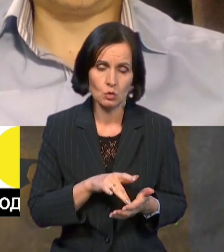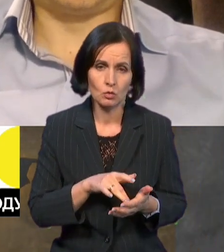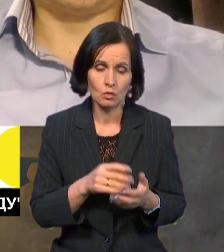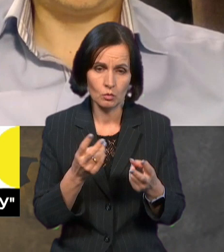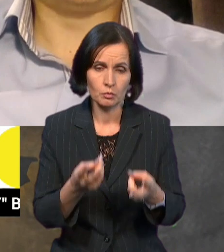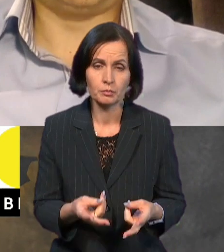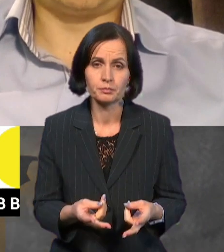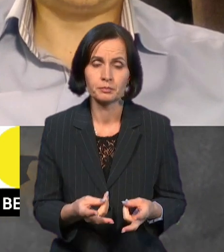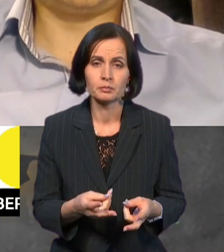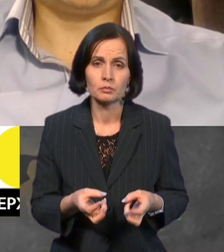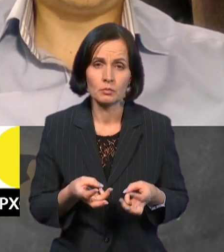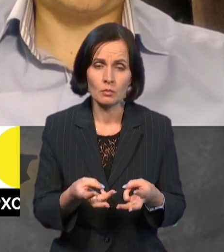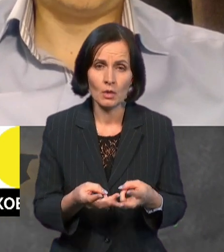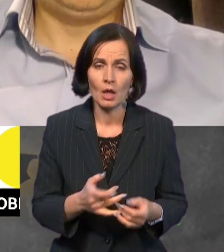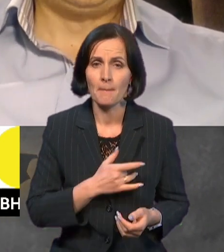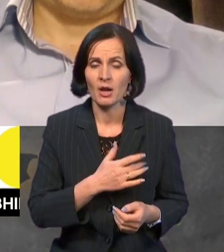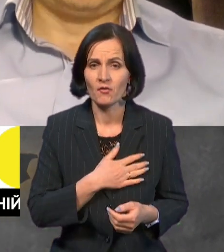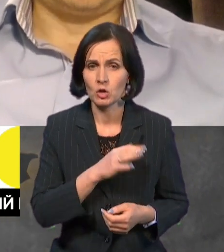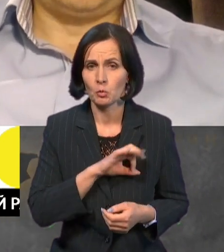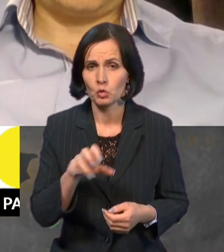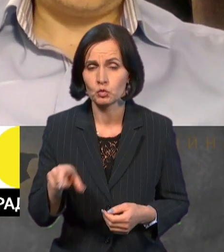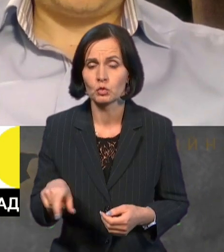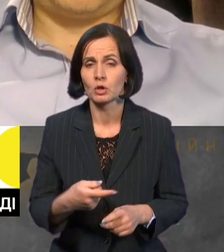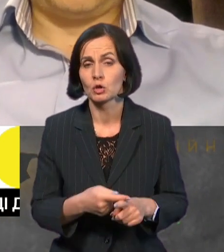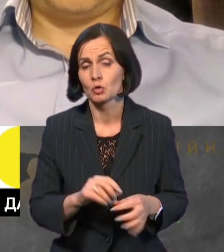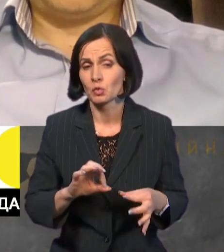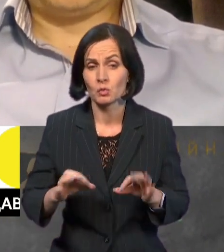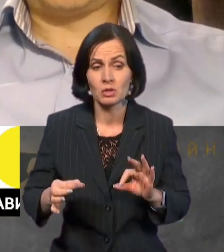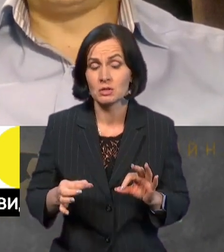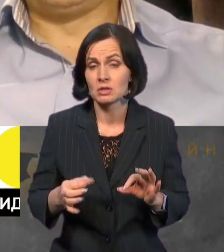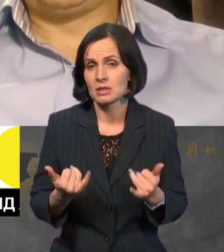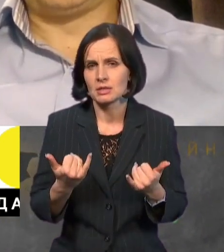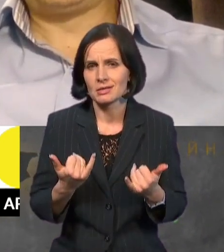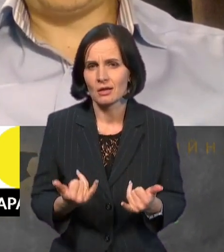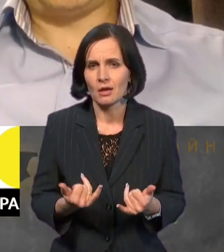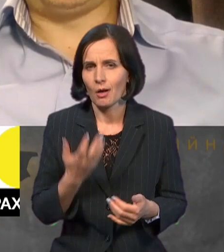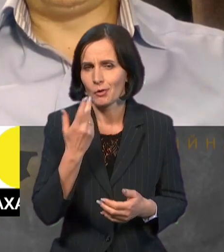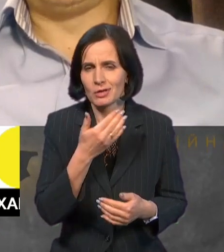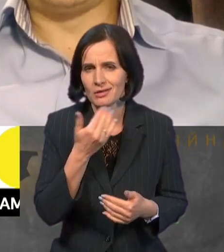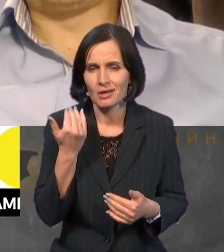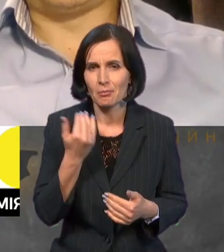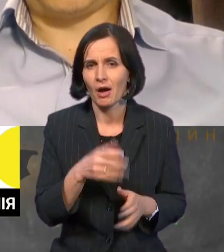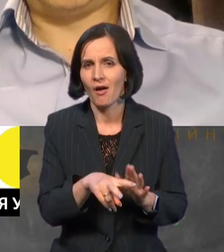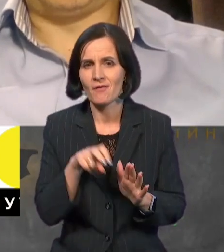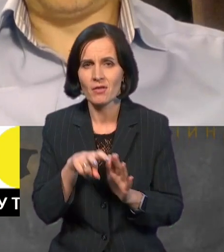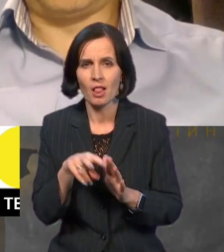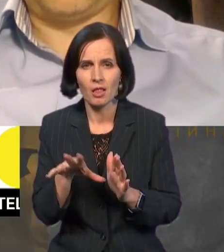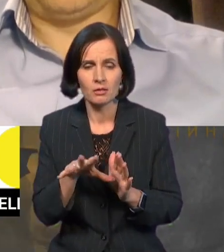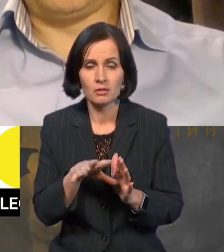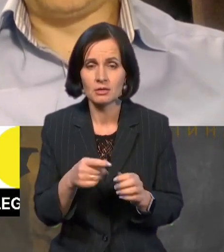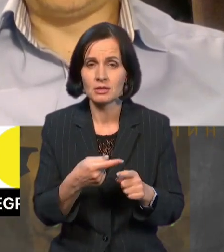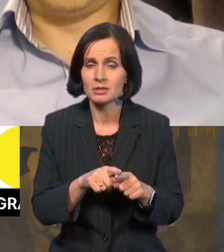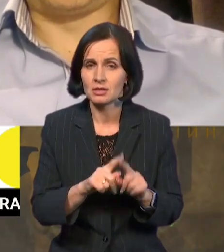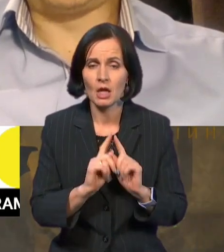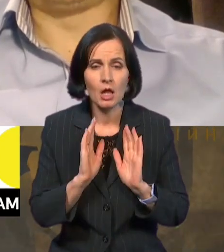тобто централізоване опалення і приватними споживачами. Тому, в принципі, зараз, коли немає ще відключення електроенергії, то це